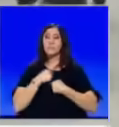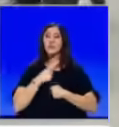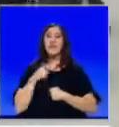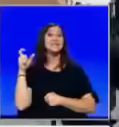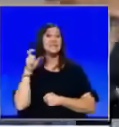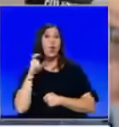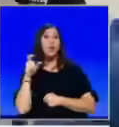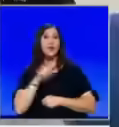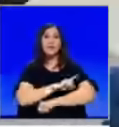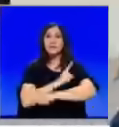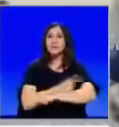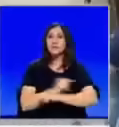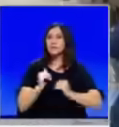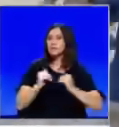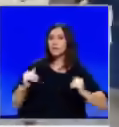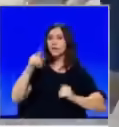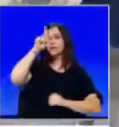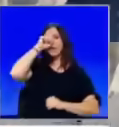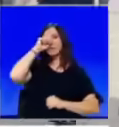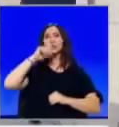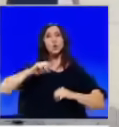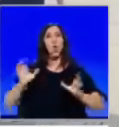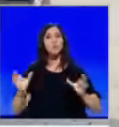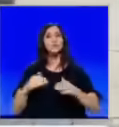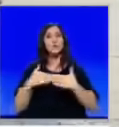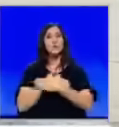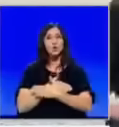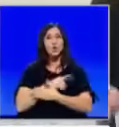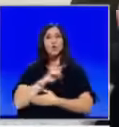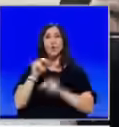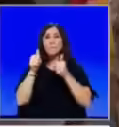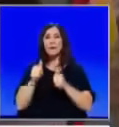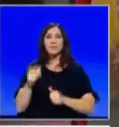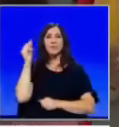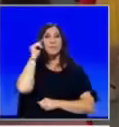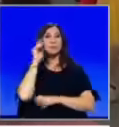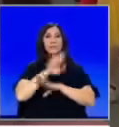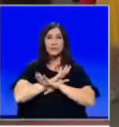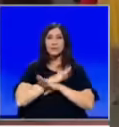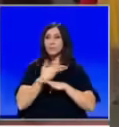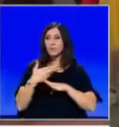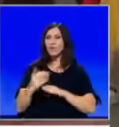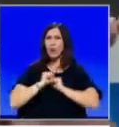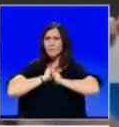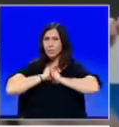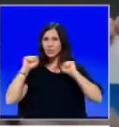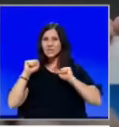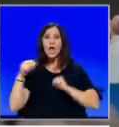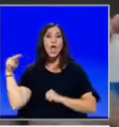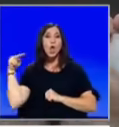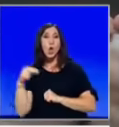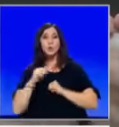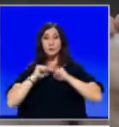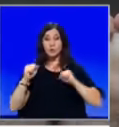Трагедията в Солинген засили разделението в германското общество. Снощи до мемориала в памет на загиналите се проведоха протест и